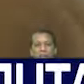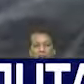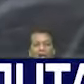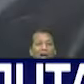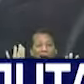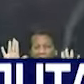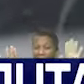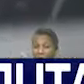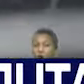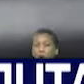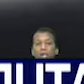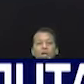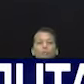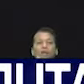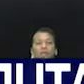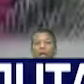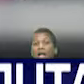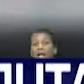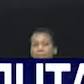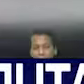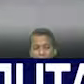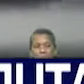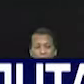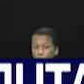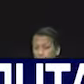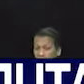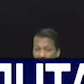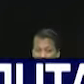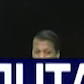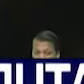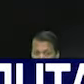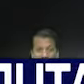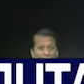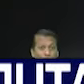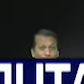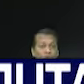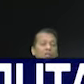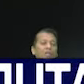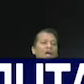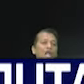hanya 3,1 miliar kerugian negara dalam kasus ini Rp300